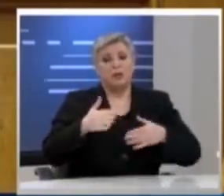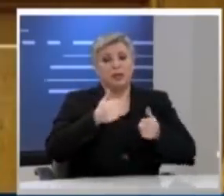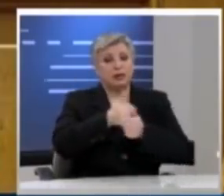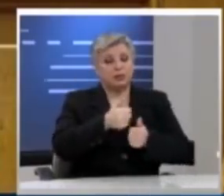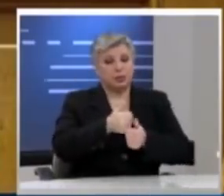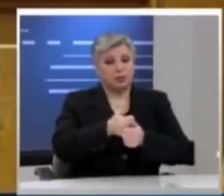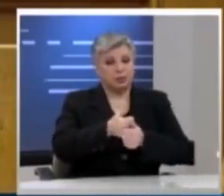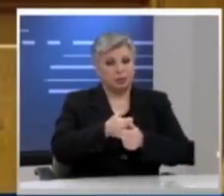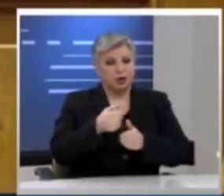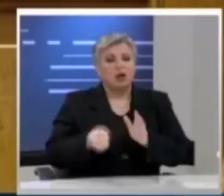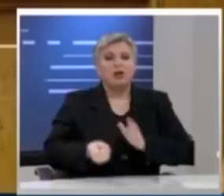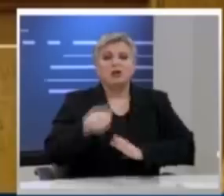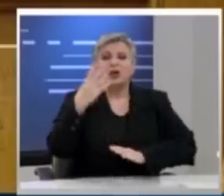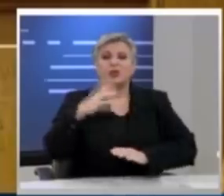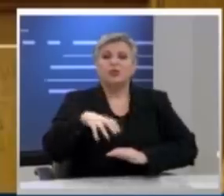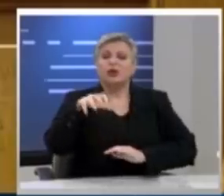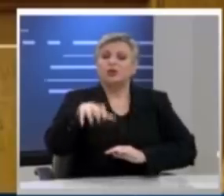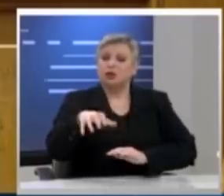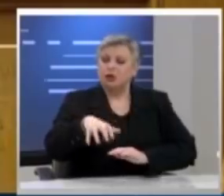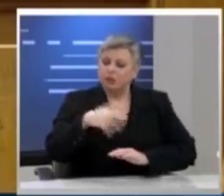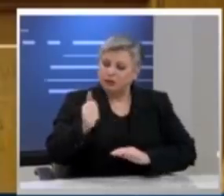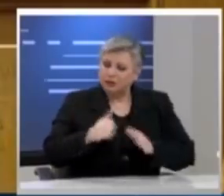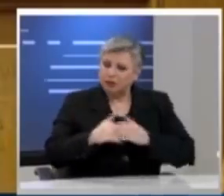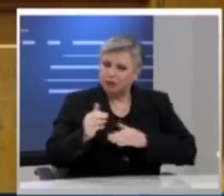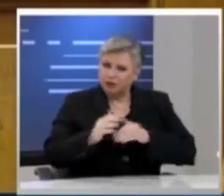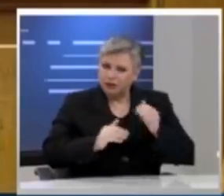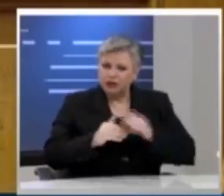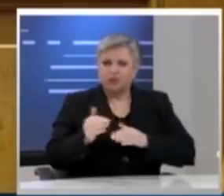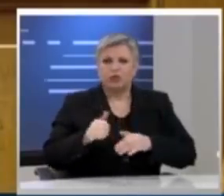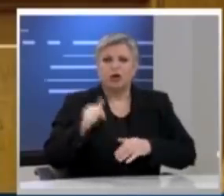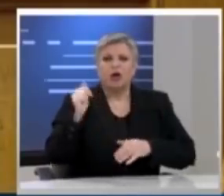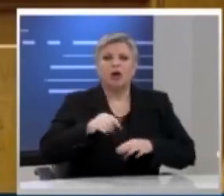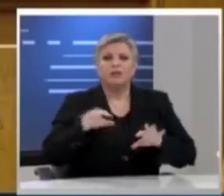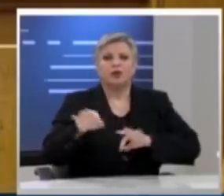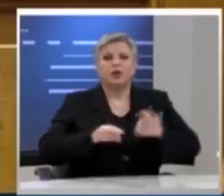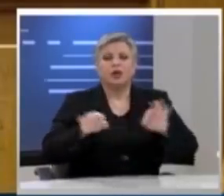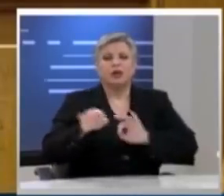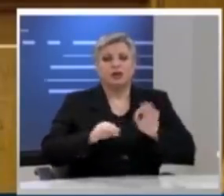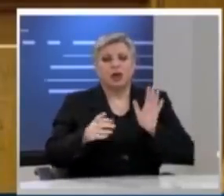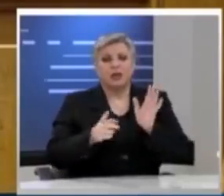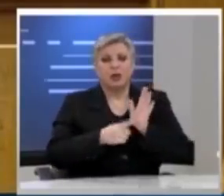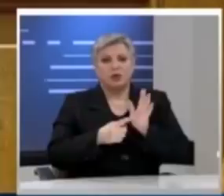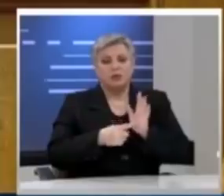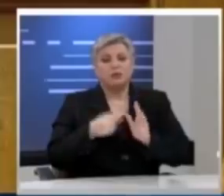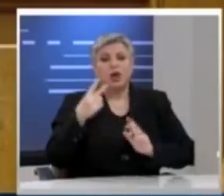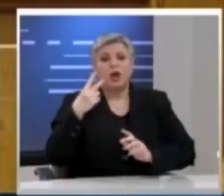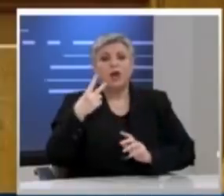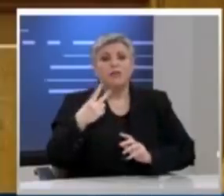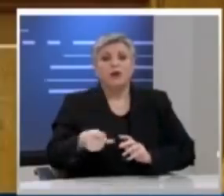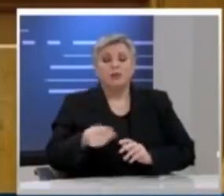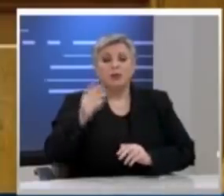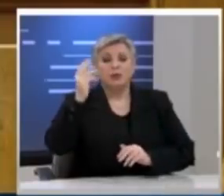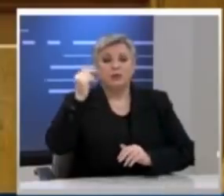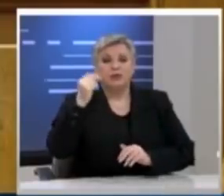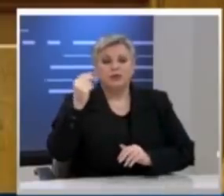νέα τμήματα που συγκροτούνται με το συγκεκριμένο νομοσχέδιο είναι προφανές ότι το ξεζούμισμα των φοιτητών